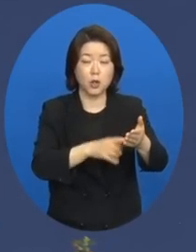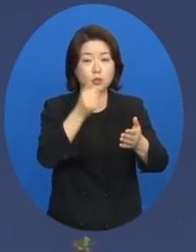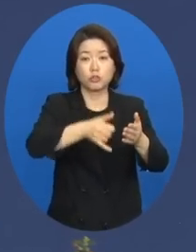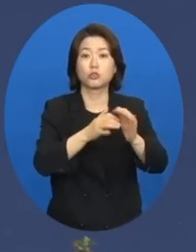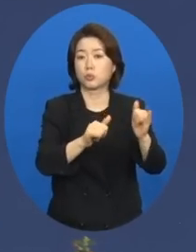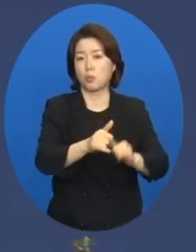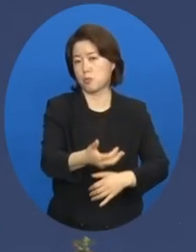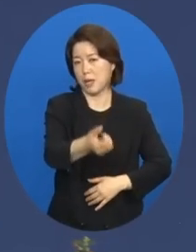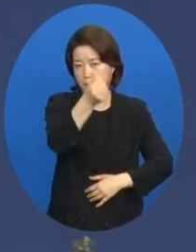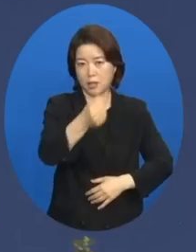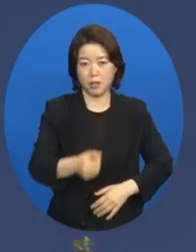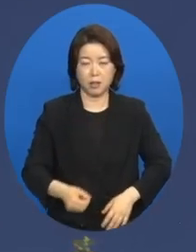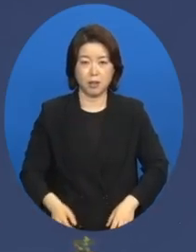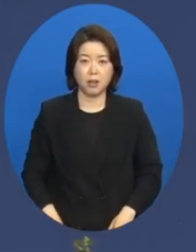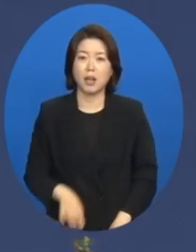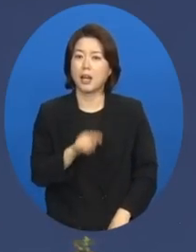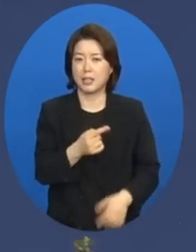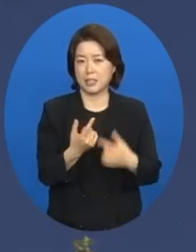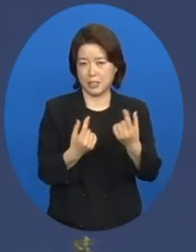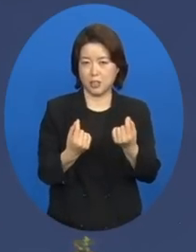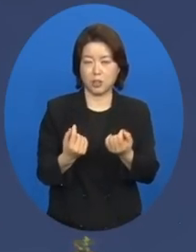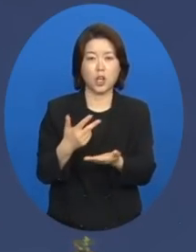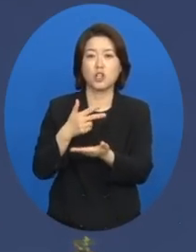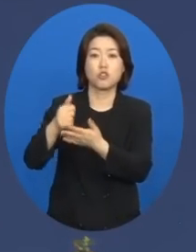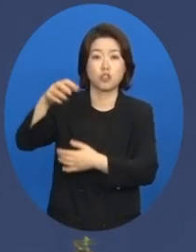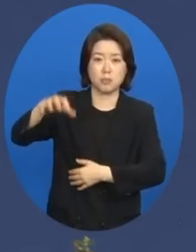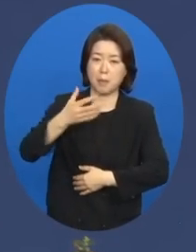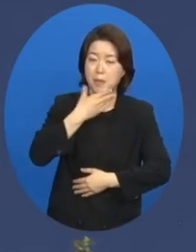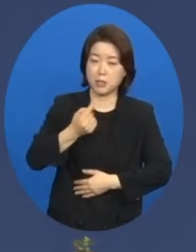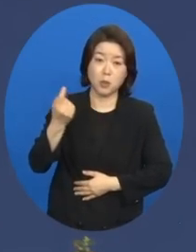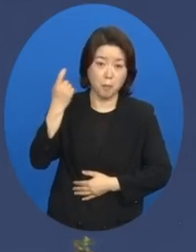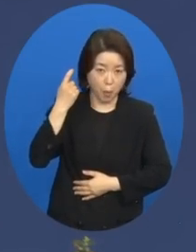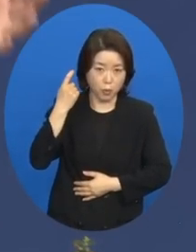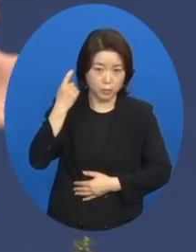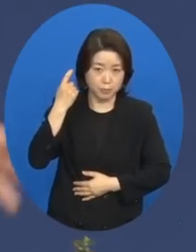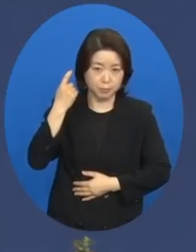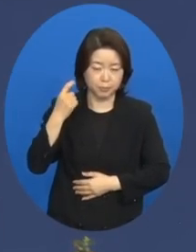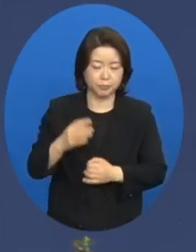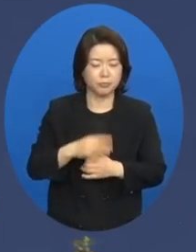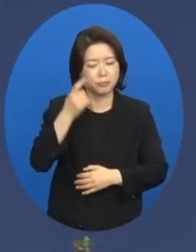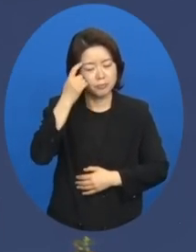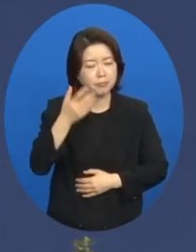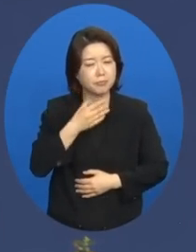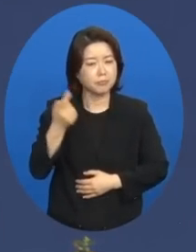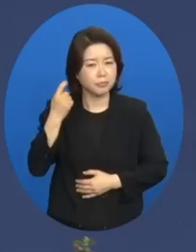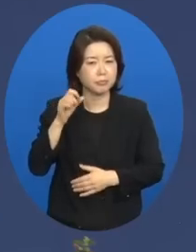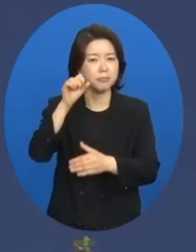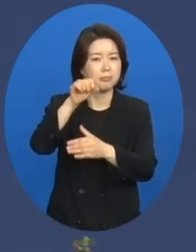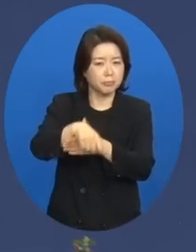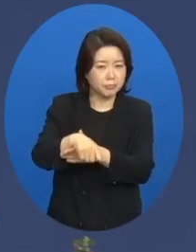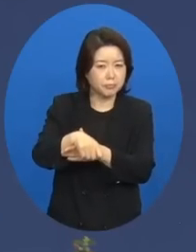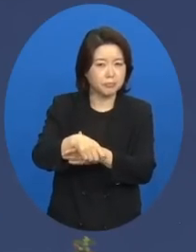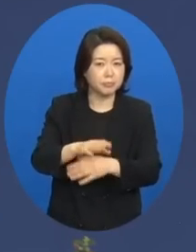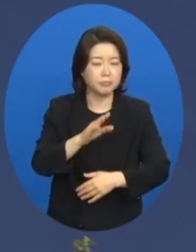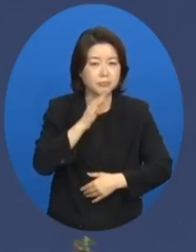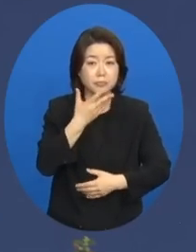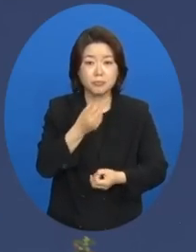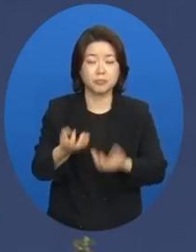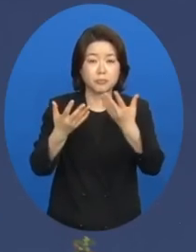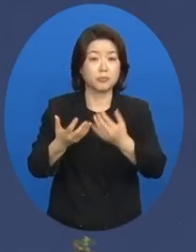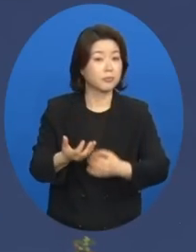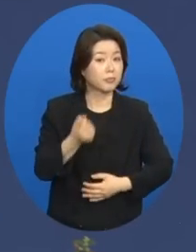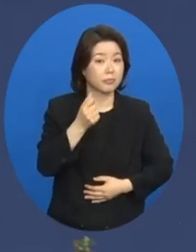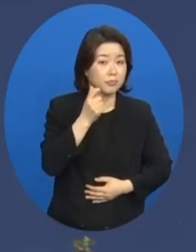마찬가지죠. 이렇게 주님 앞에서 이 복음에 왜 복음에 이 허락된 참된 축복을 못